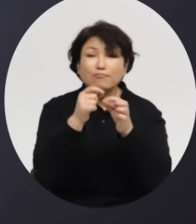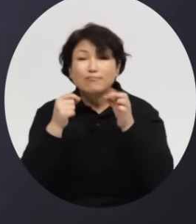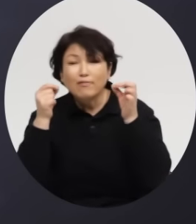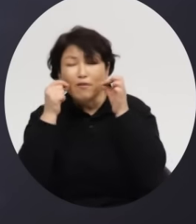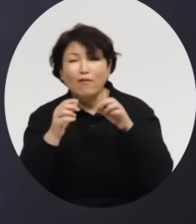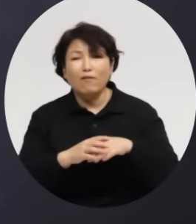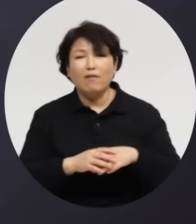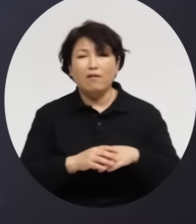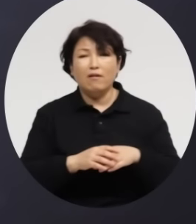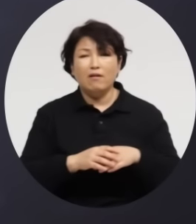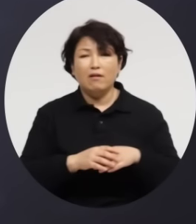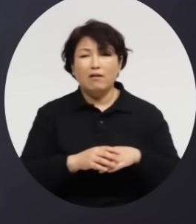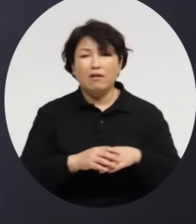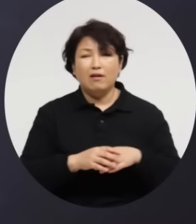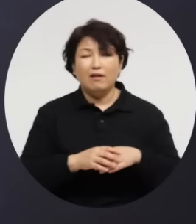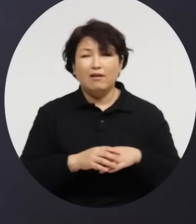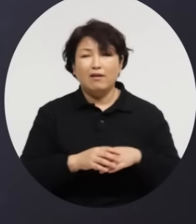되면 연습하고.